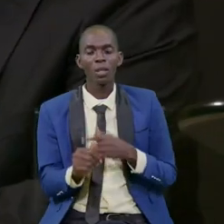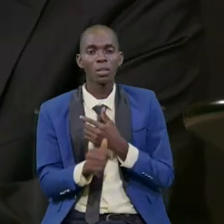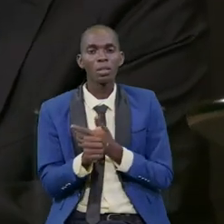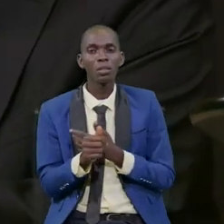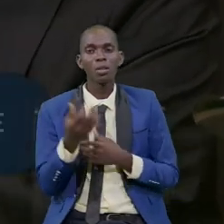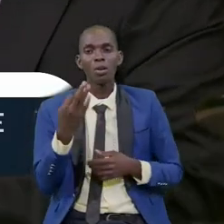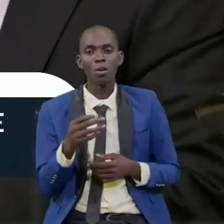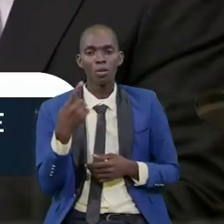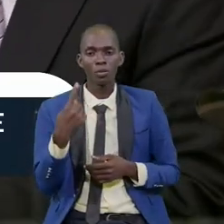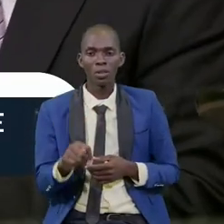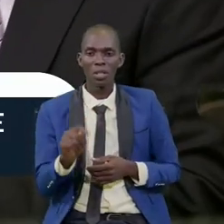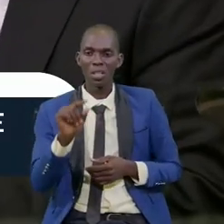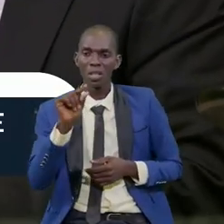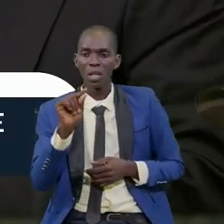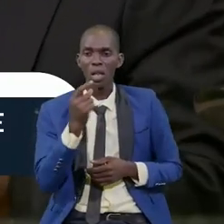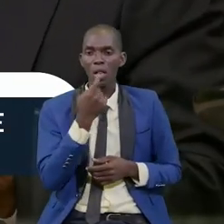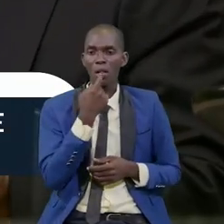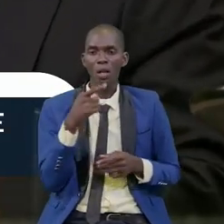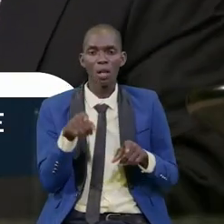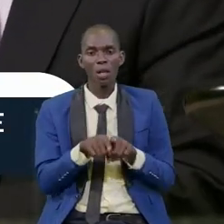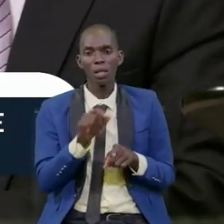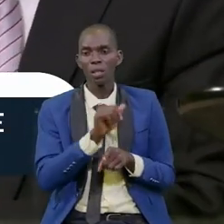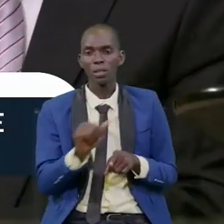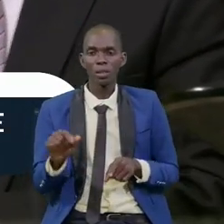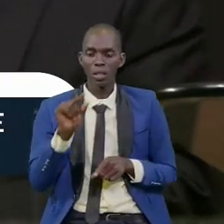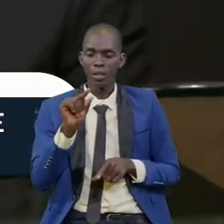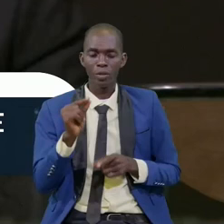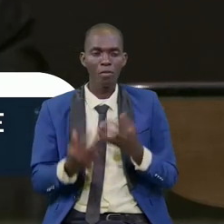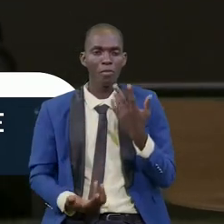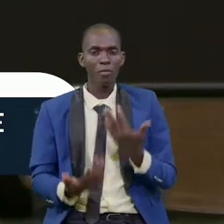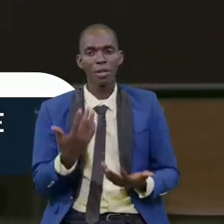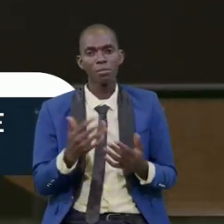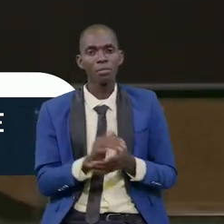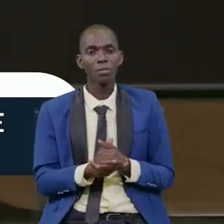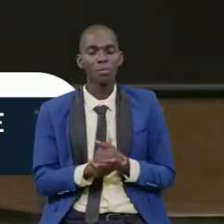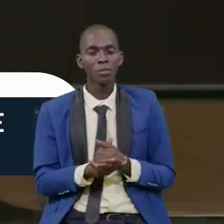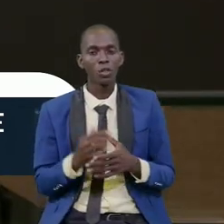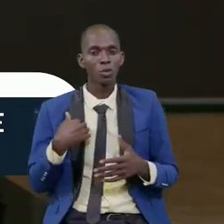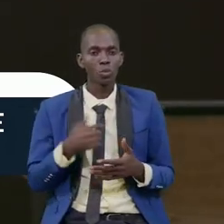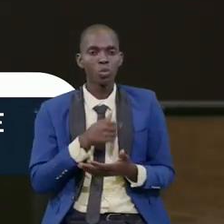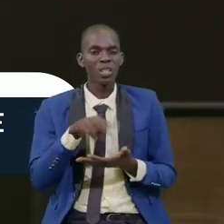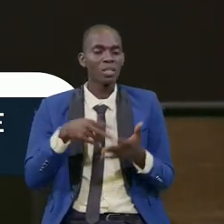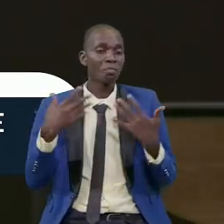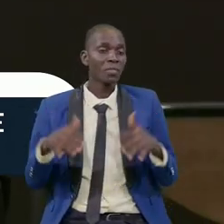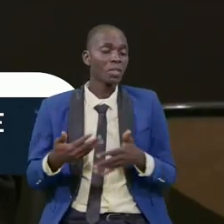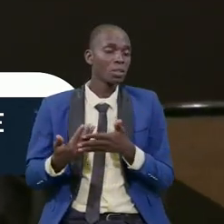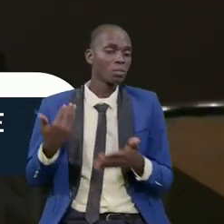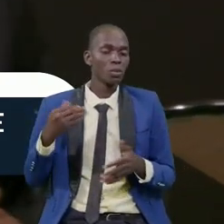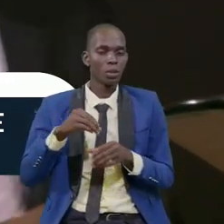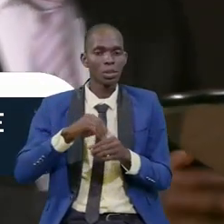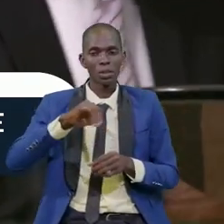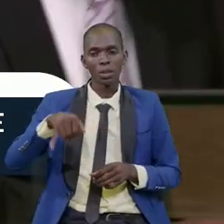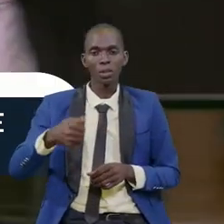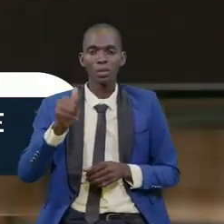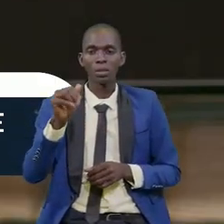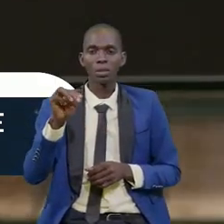le danger de la petite langue en tant que petit feu. On a déjà lu le